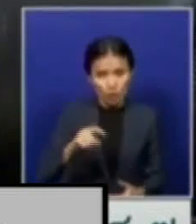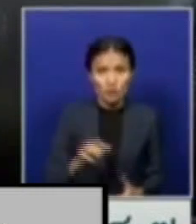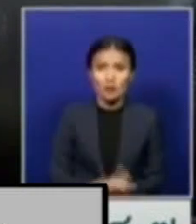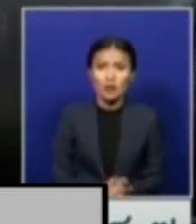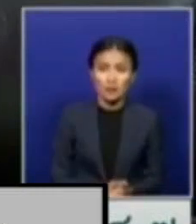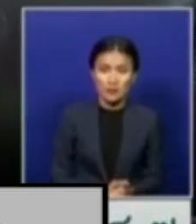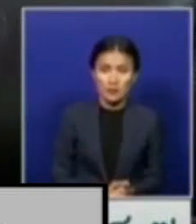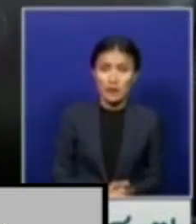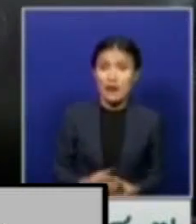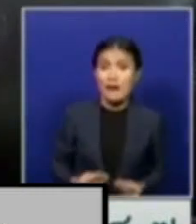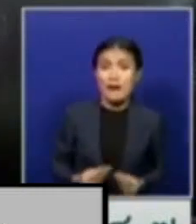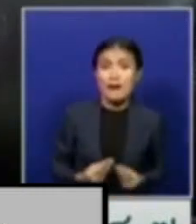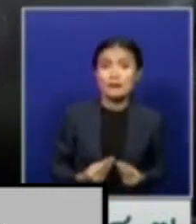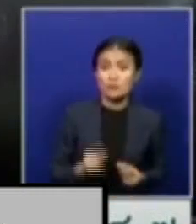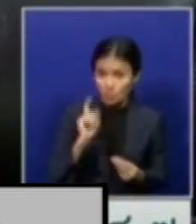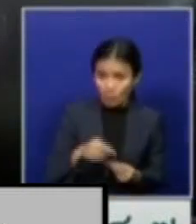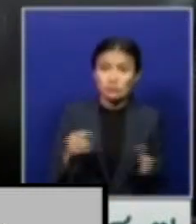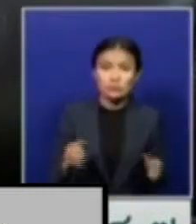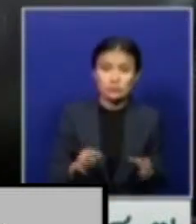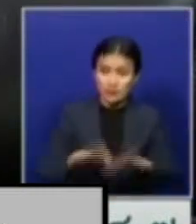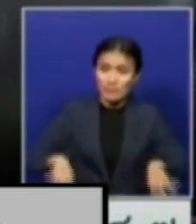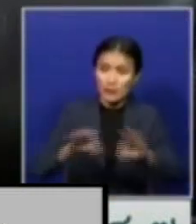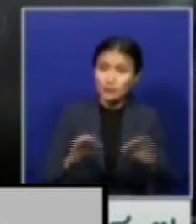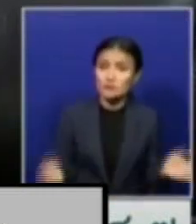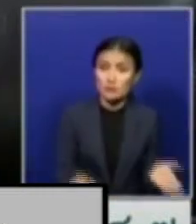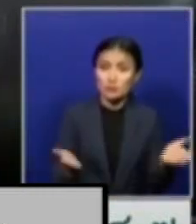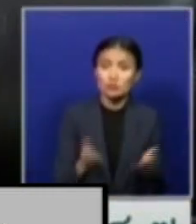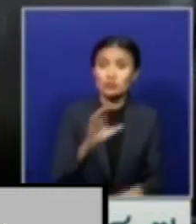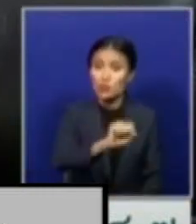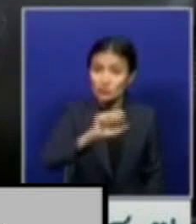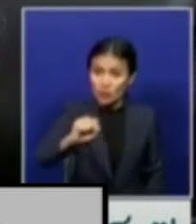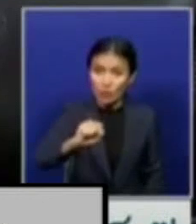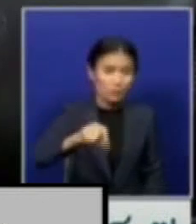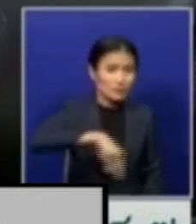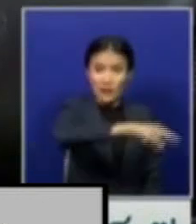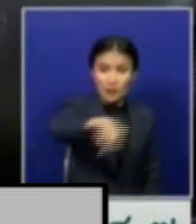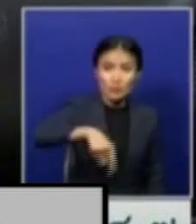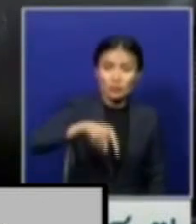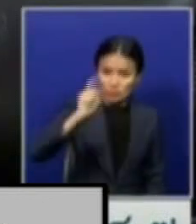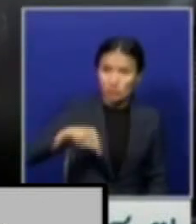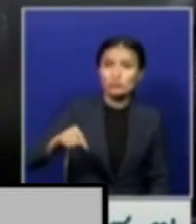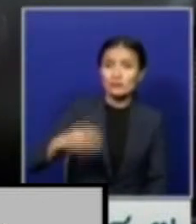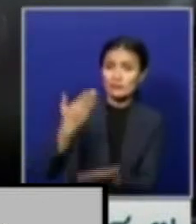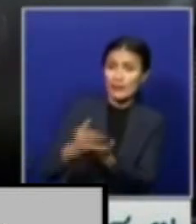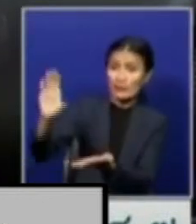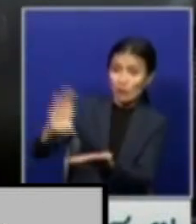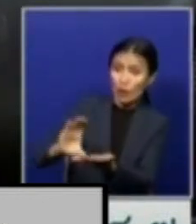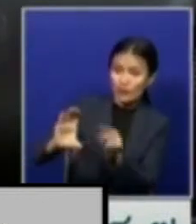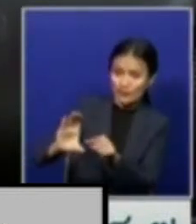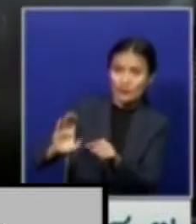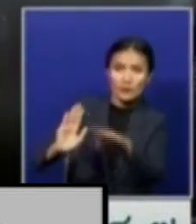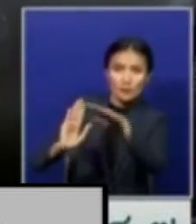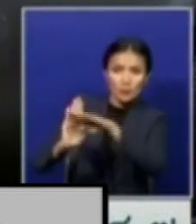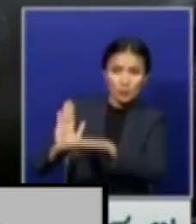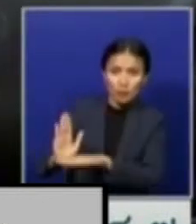ส.ของเราทั้ง500ชีวิตที่นี่แหละครับได้มีโอกาสตรวจสอบการใช้จ่ายงบประมาณภายใต้พ.ร.ก.ฉบับ